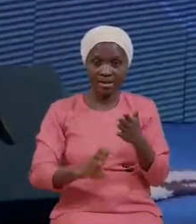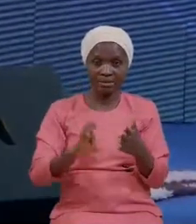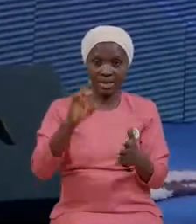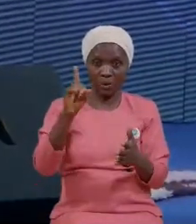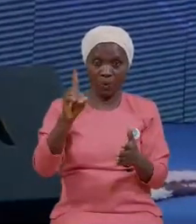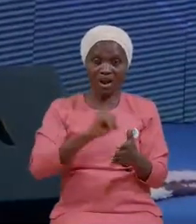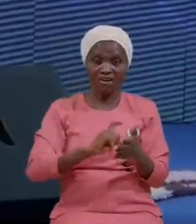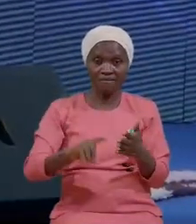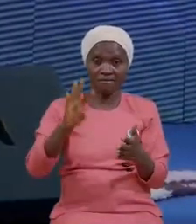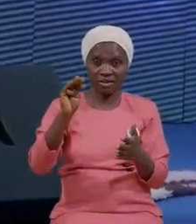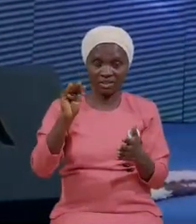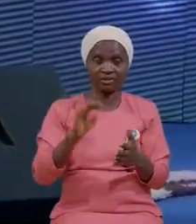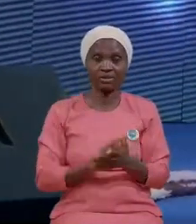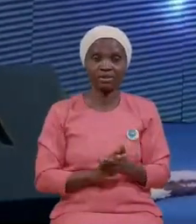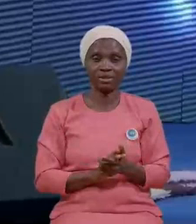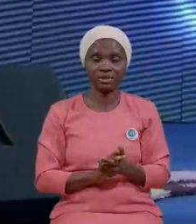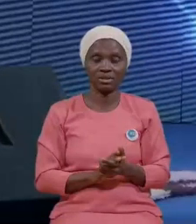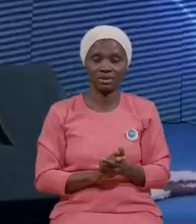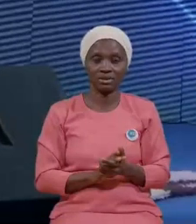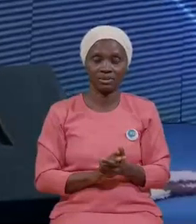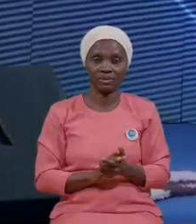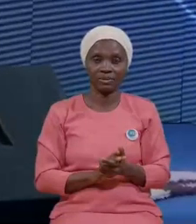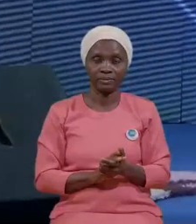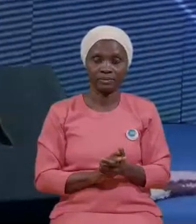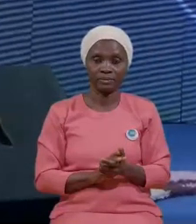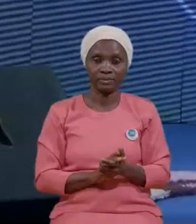En Marc 1, 14.